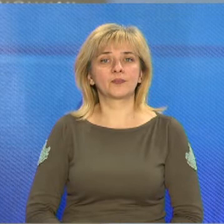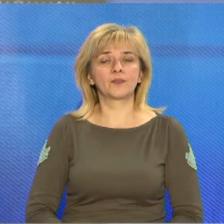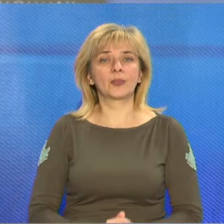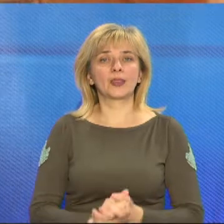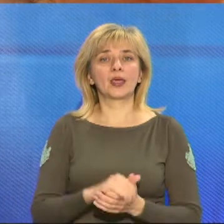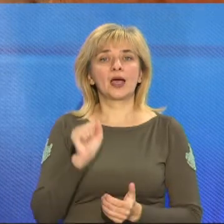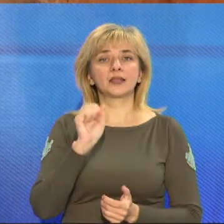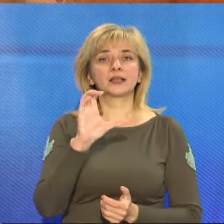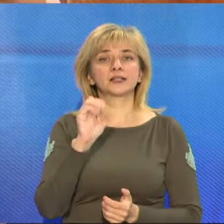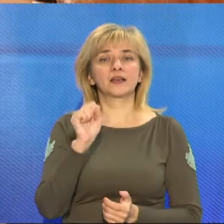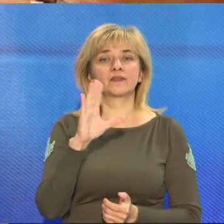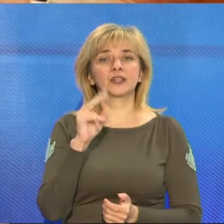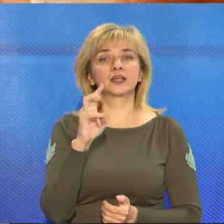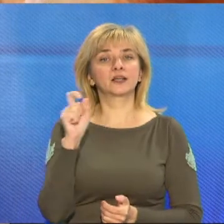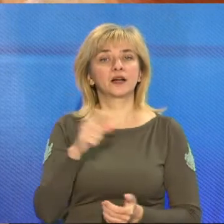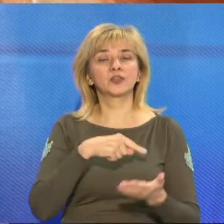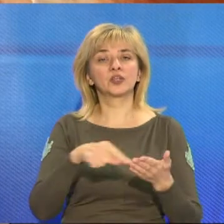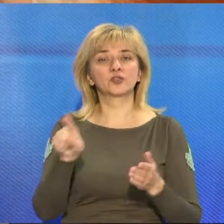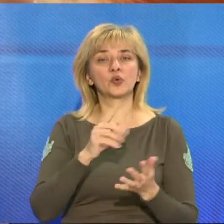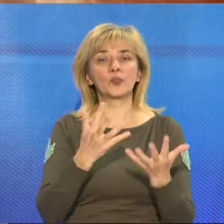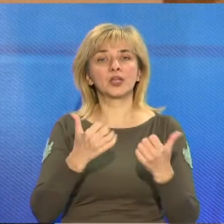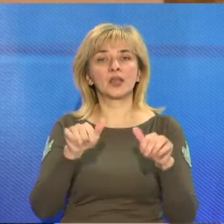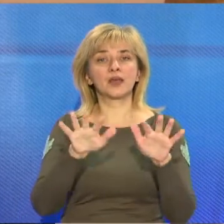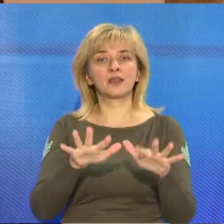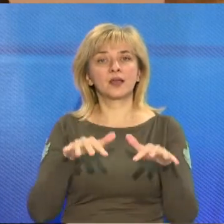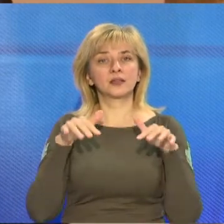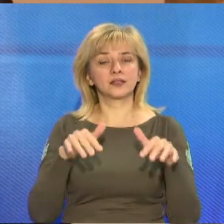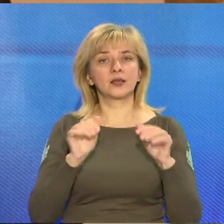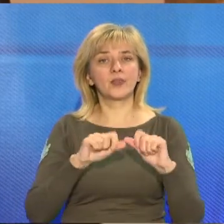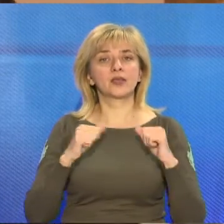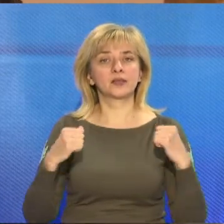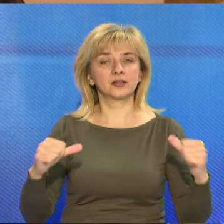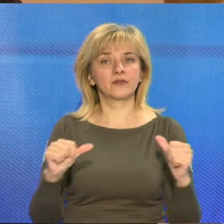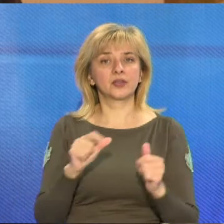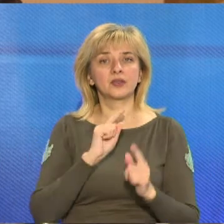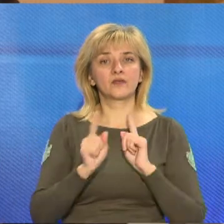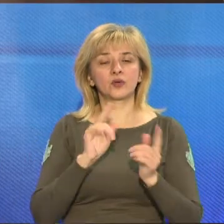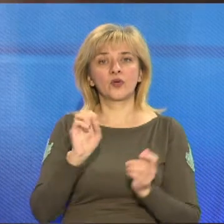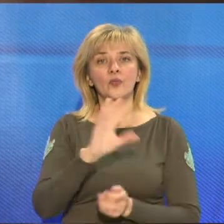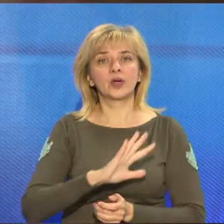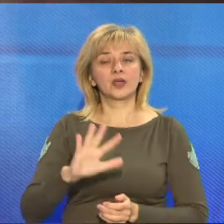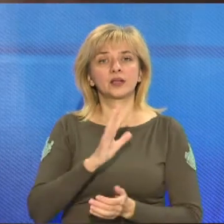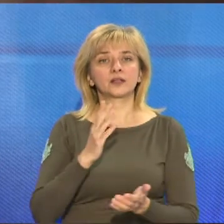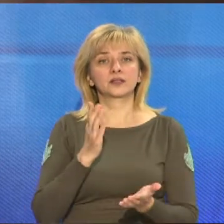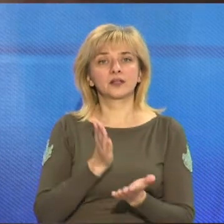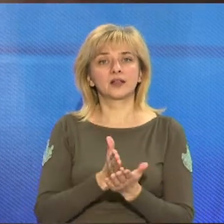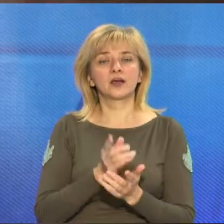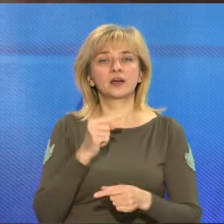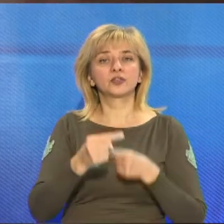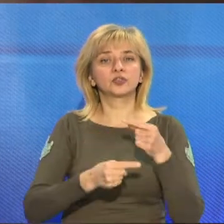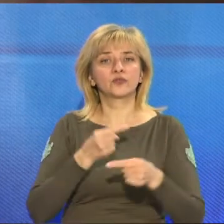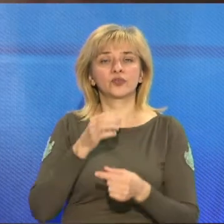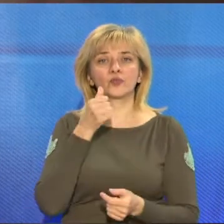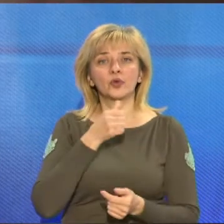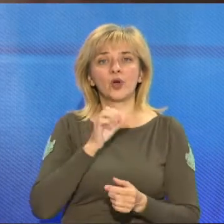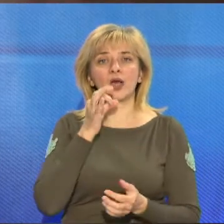Андрэй Савіных адзначыў, што прынятая на Асамблеі Савета Еўропы рэзалюцыя стала чарговай спробай перакласці адказнасць за арганізацыю